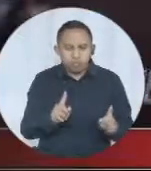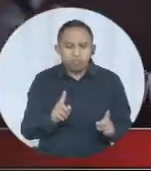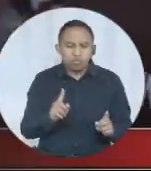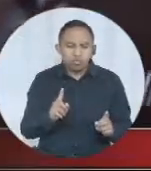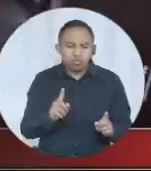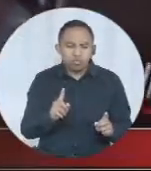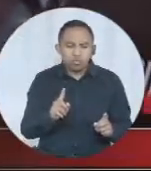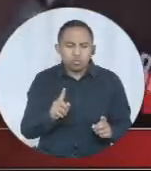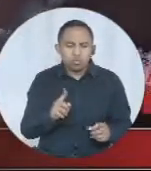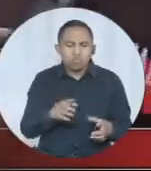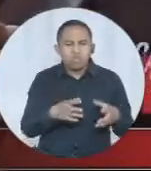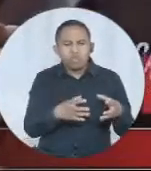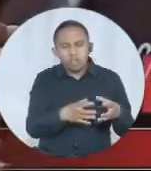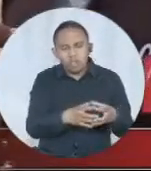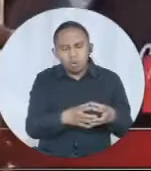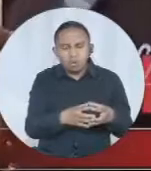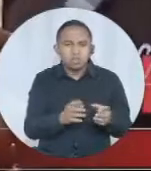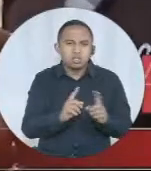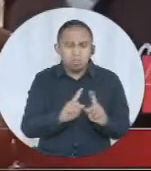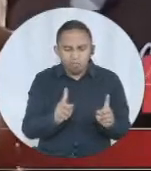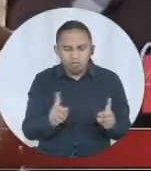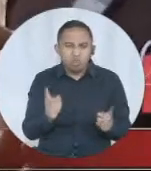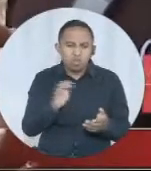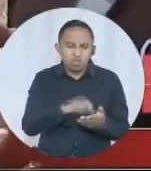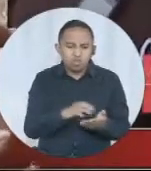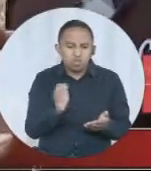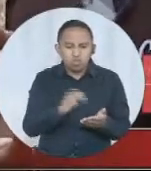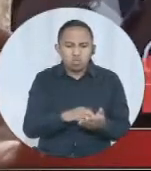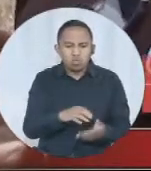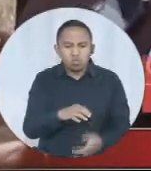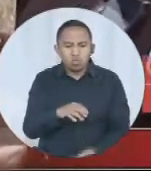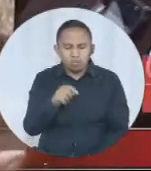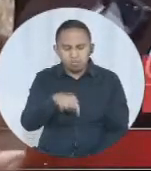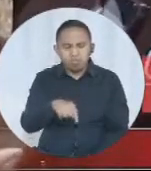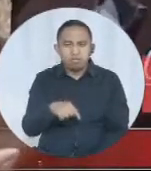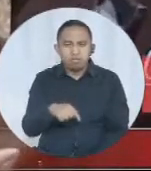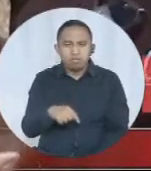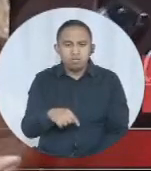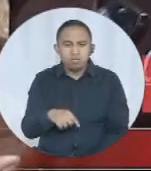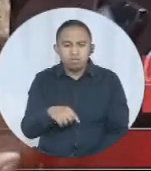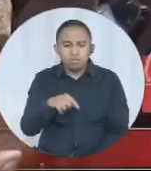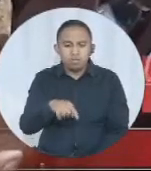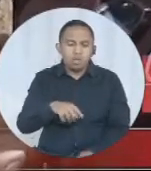ary ireo asosiasiona maro isan-karazany tia fotona tia